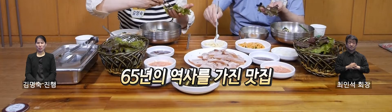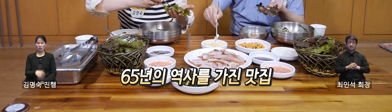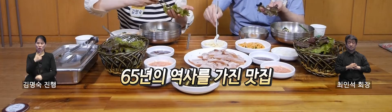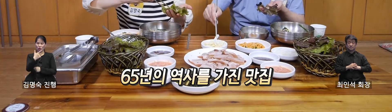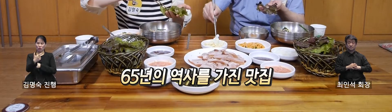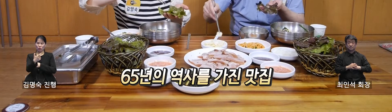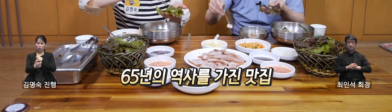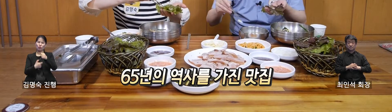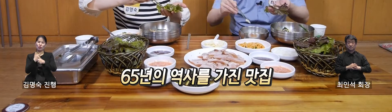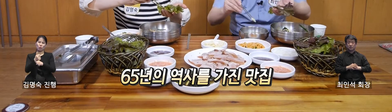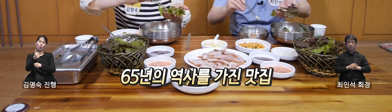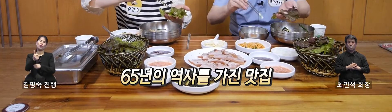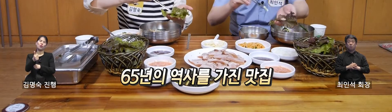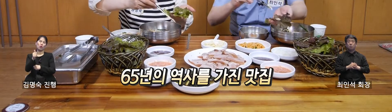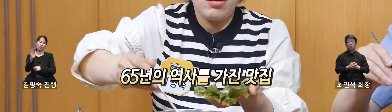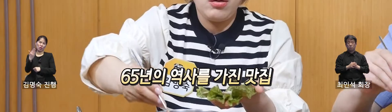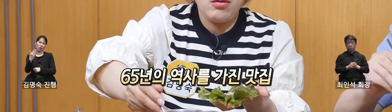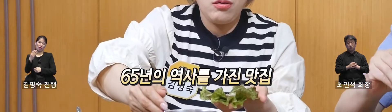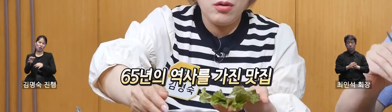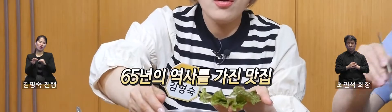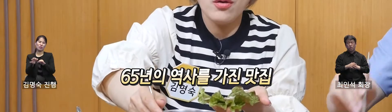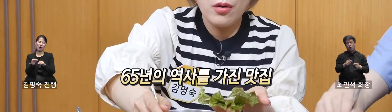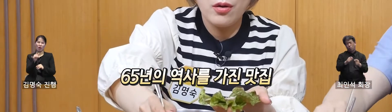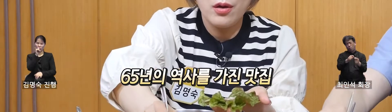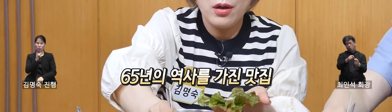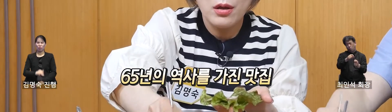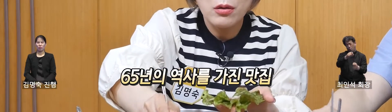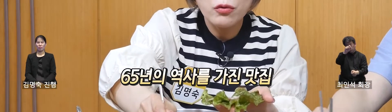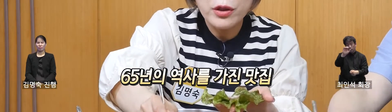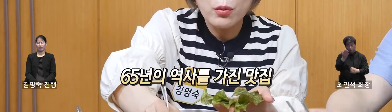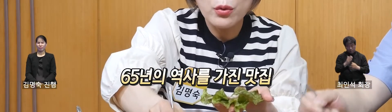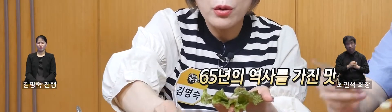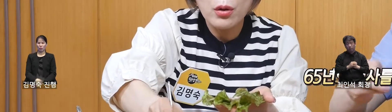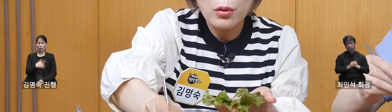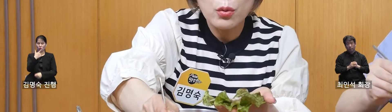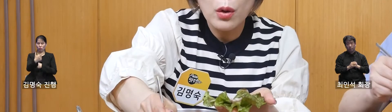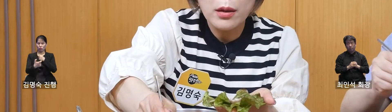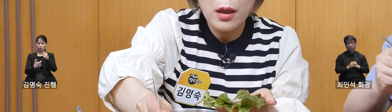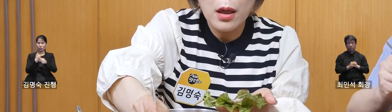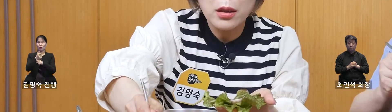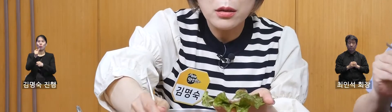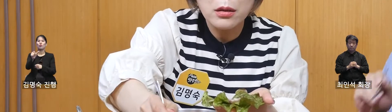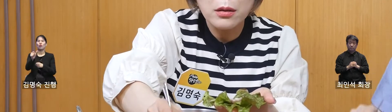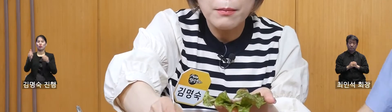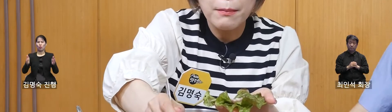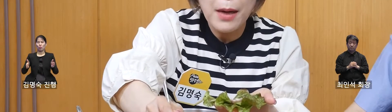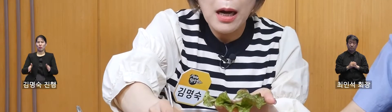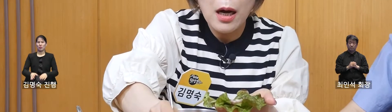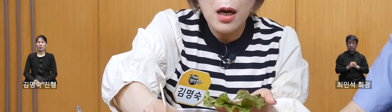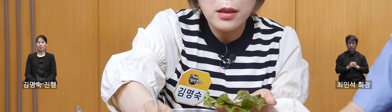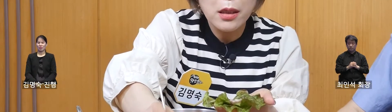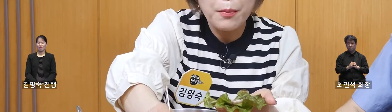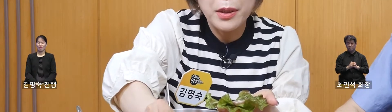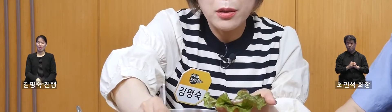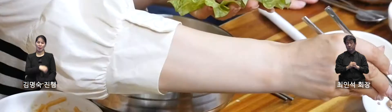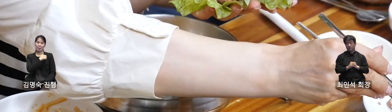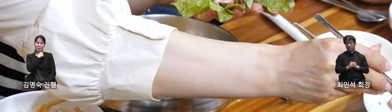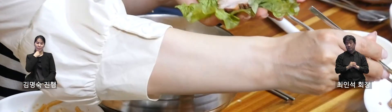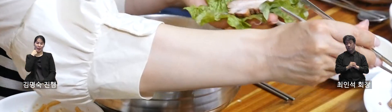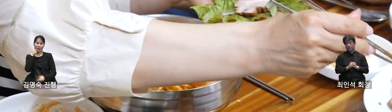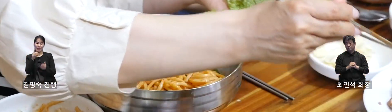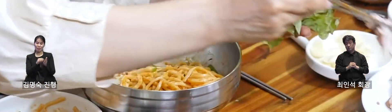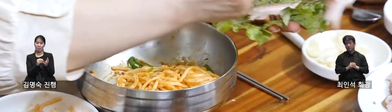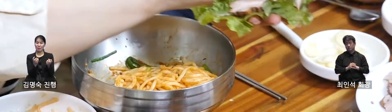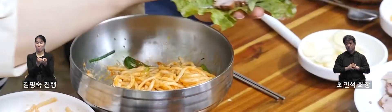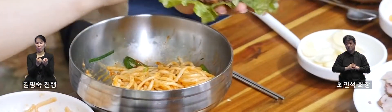65년이 됐어요. 야, 정말 오래됐네요. 네. 그러니까 65년 동안에 그 맛의